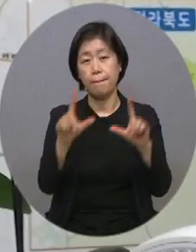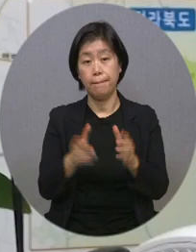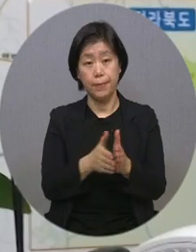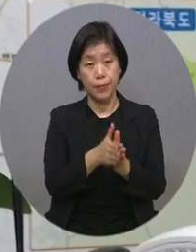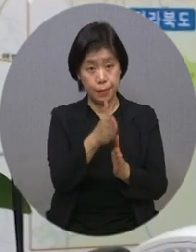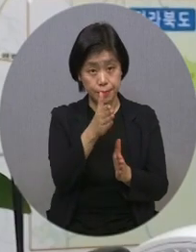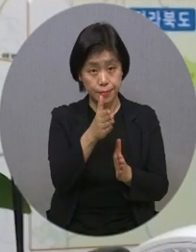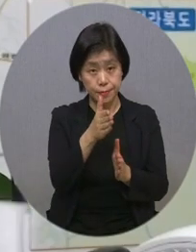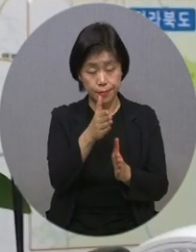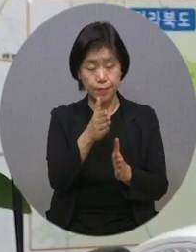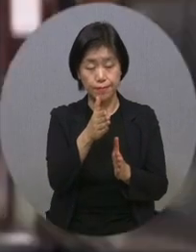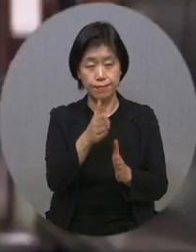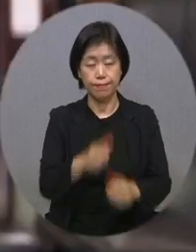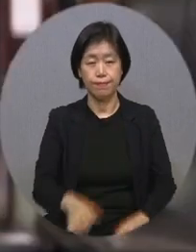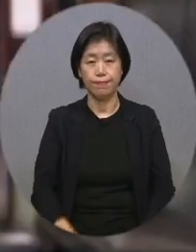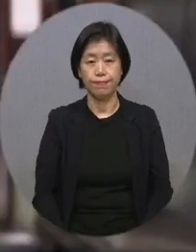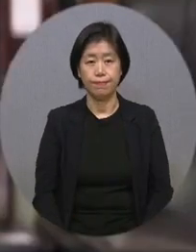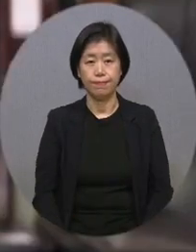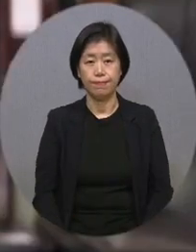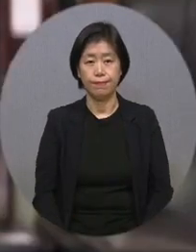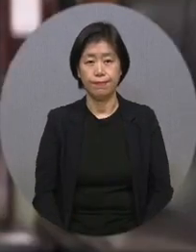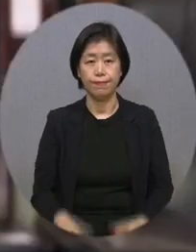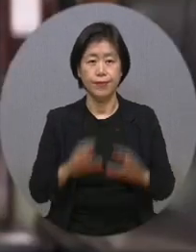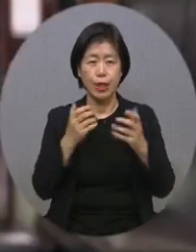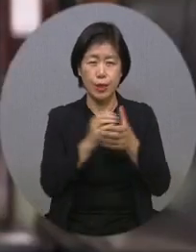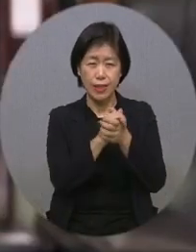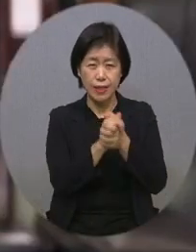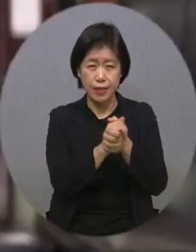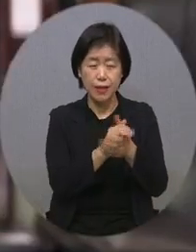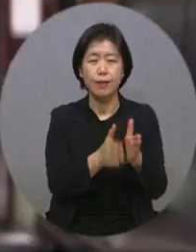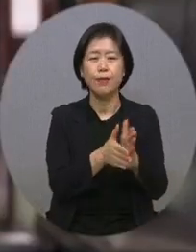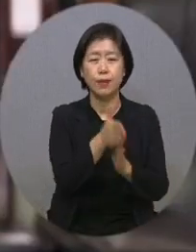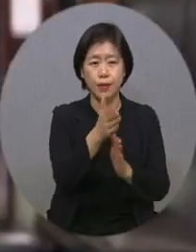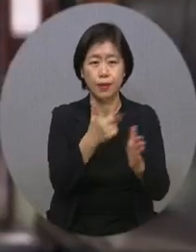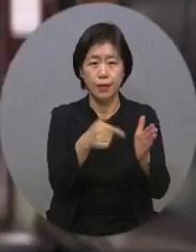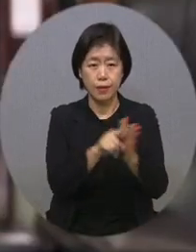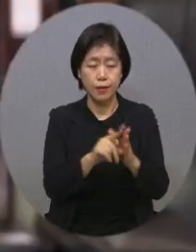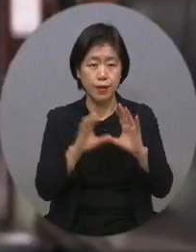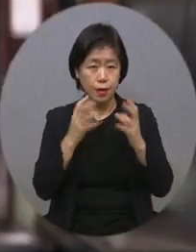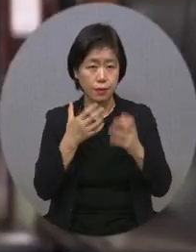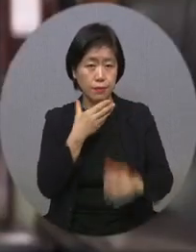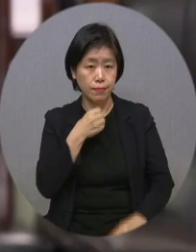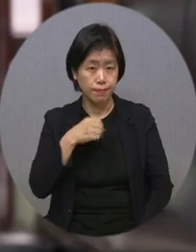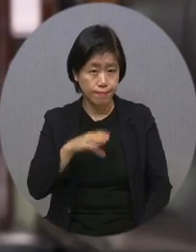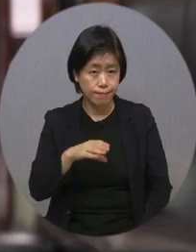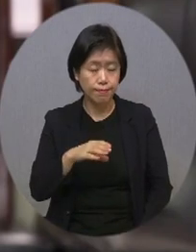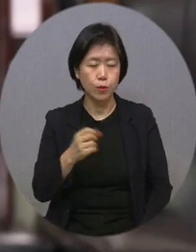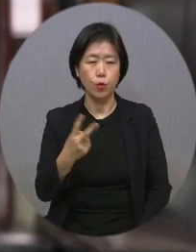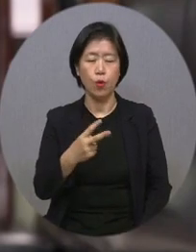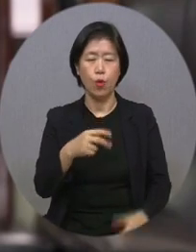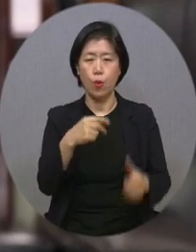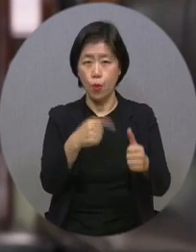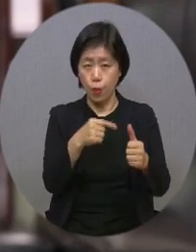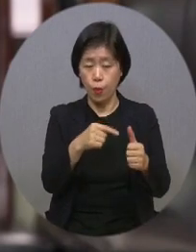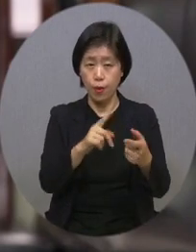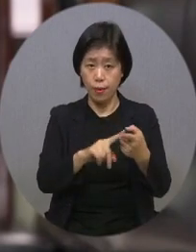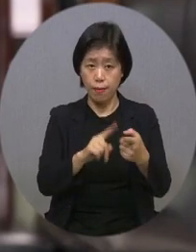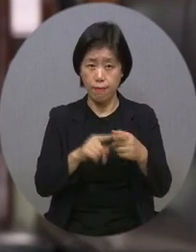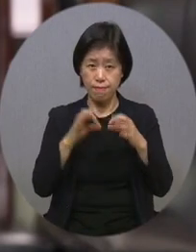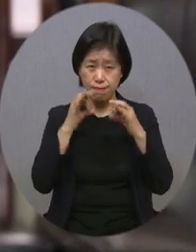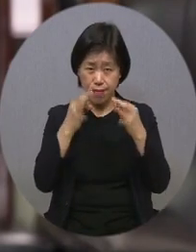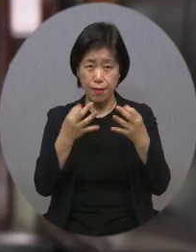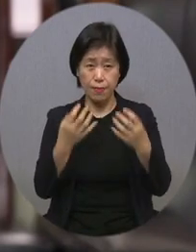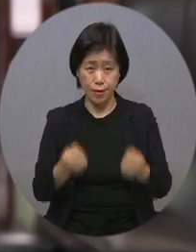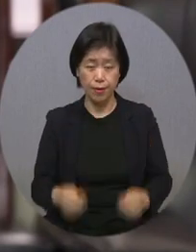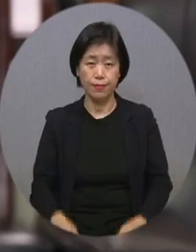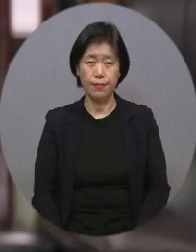예. 아동 친화도시죠. 예. 예. 그런 아동 친화도시를 위해서 아동 복지, 뭐 아동 교육 이런 곳에 굉장히 애를 많이 쓰고 계시다고 하던데, 그렇다면